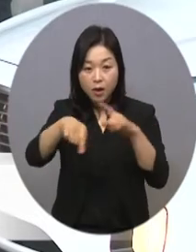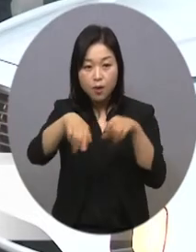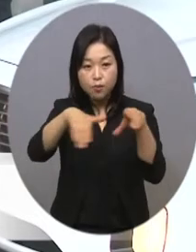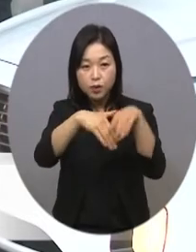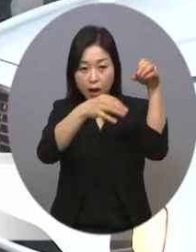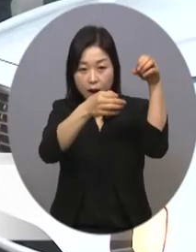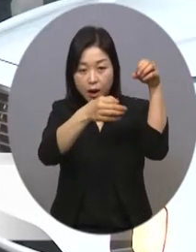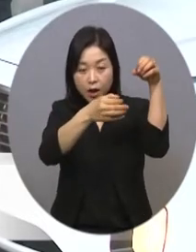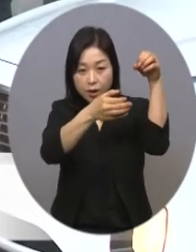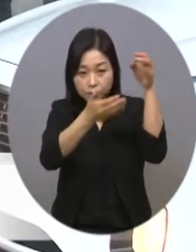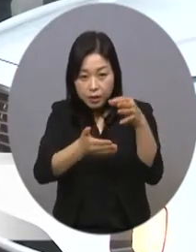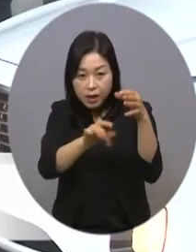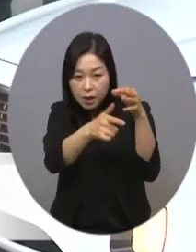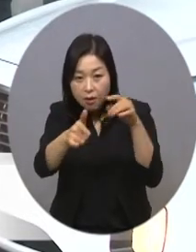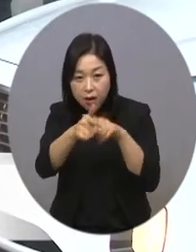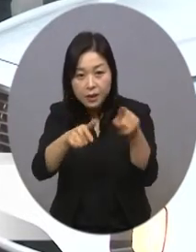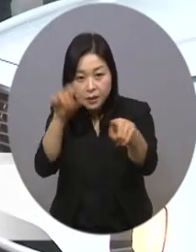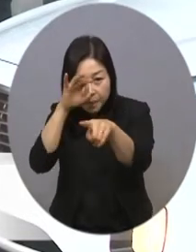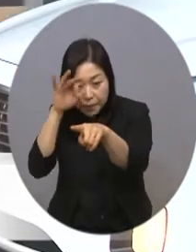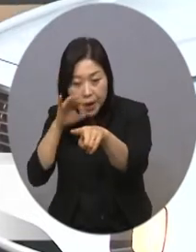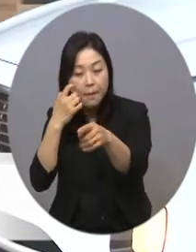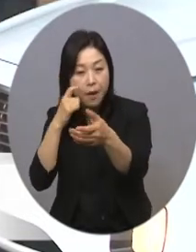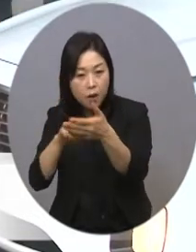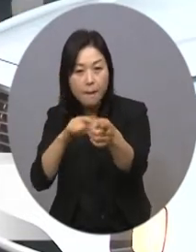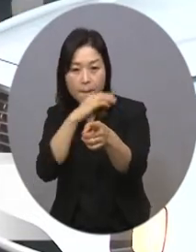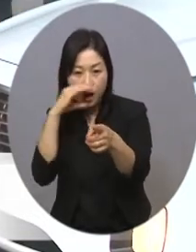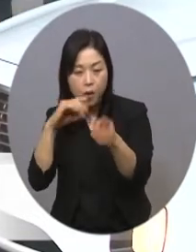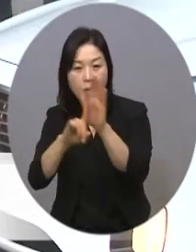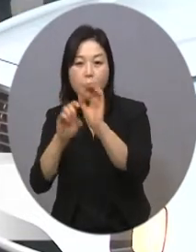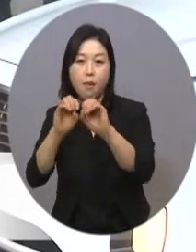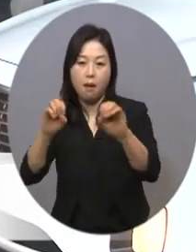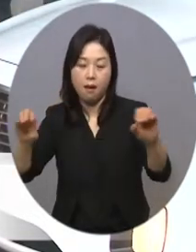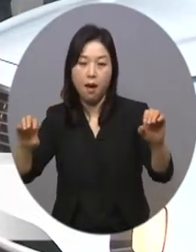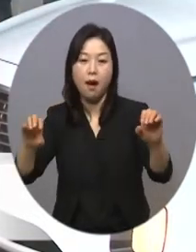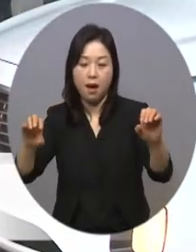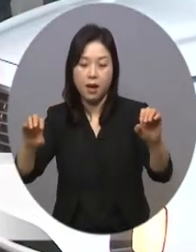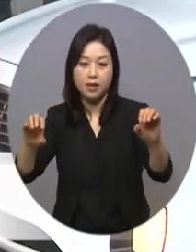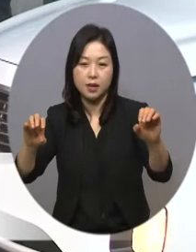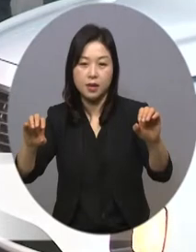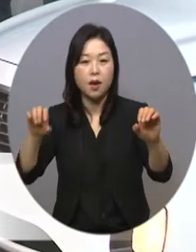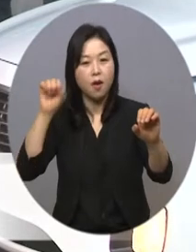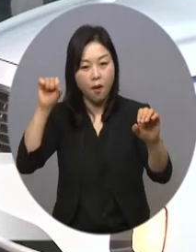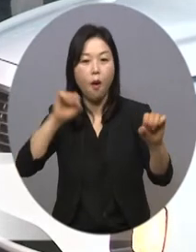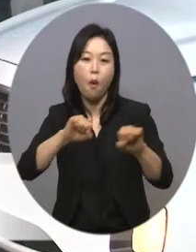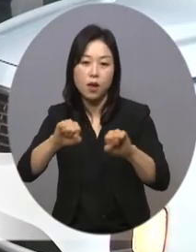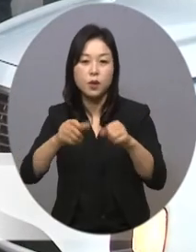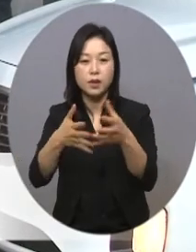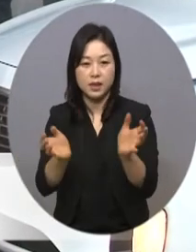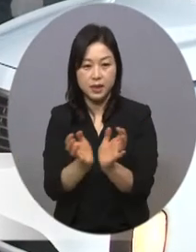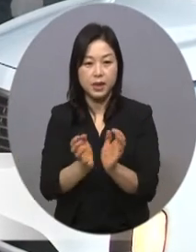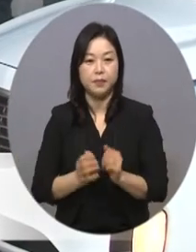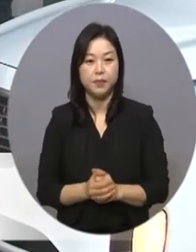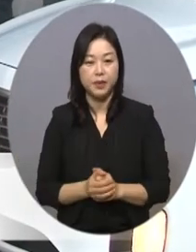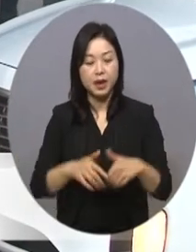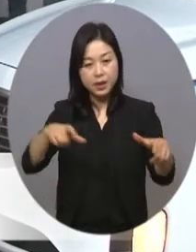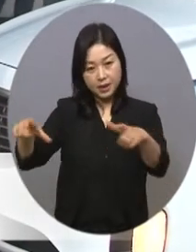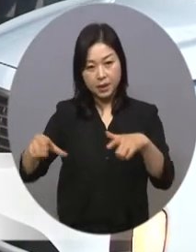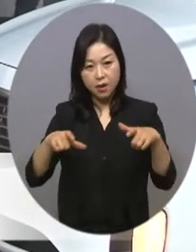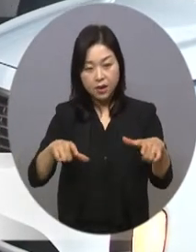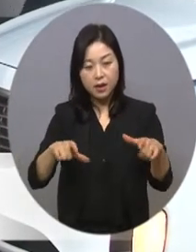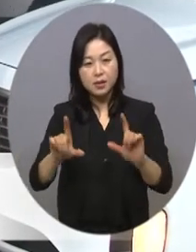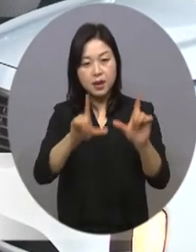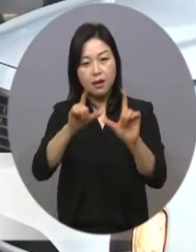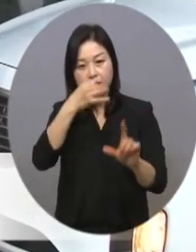찾아서 탐방도 하고 이렇게 바로 알기를 하는 그런 운동 단체인데요. 우리 지역의